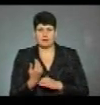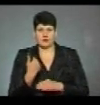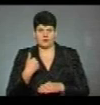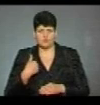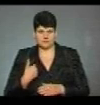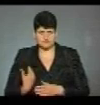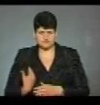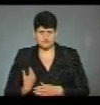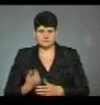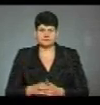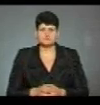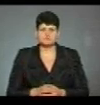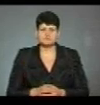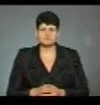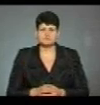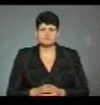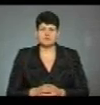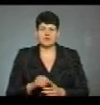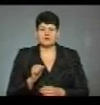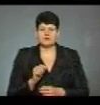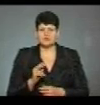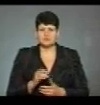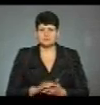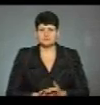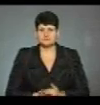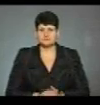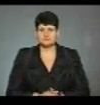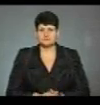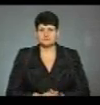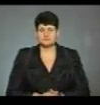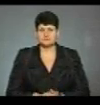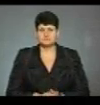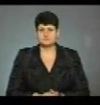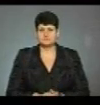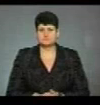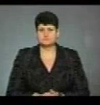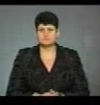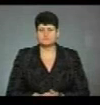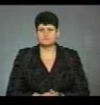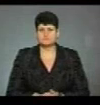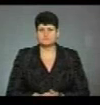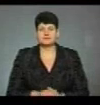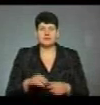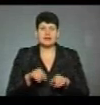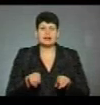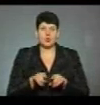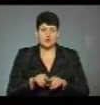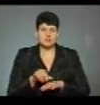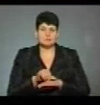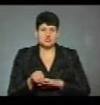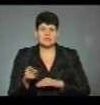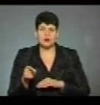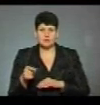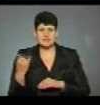наступний рік вони йдуть до нас. Анастасія Чичко, Марта Журавель. Новини на Суспільному. Тернопільщина. Також на межі